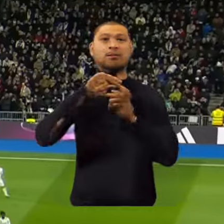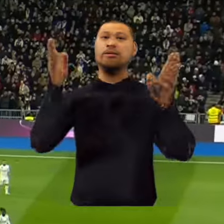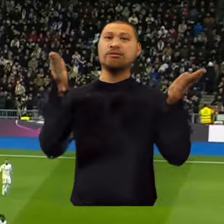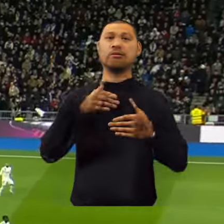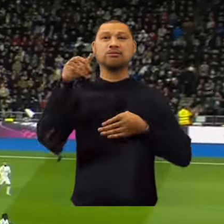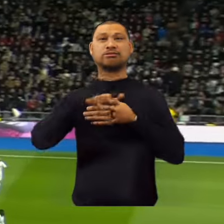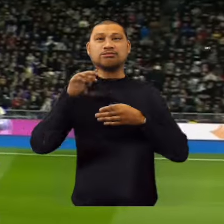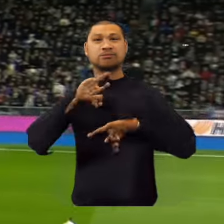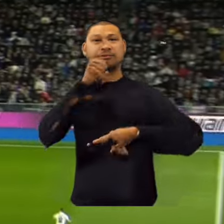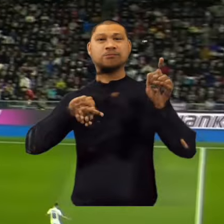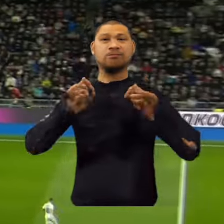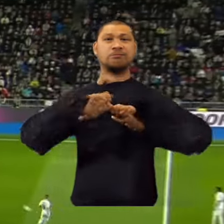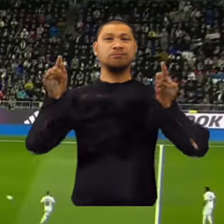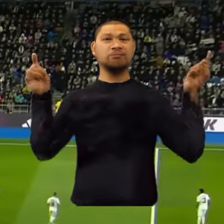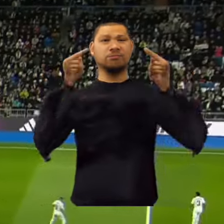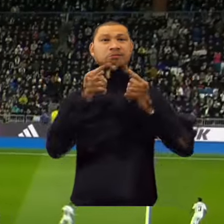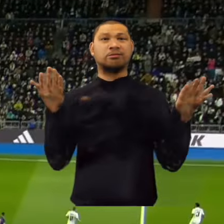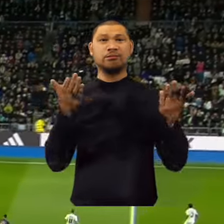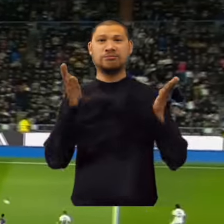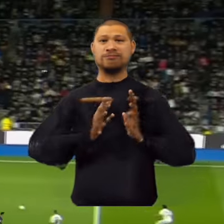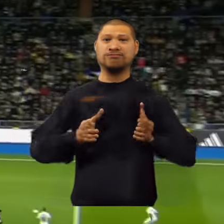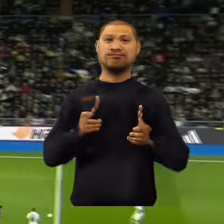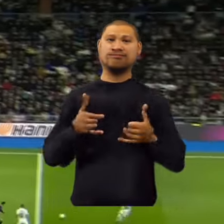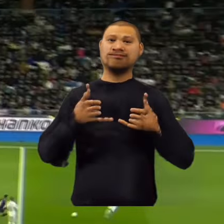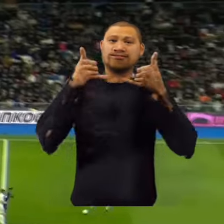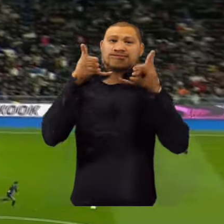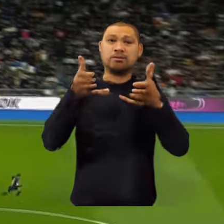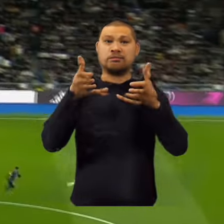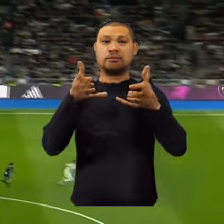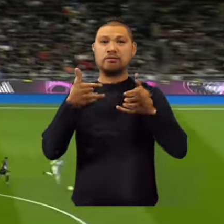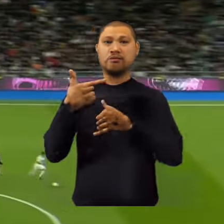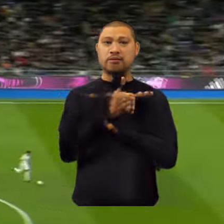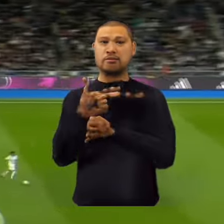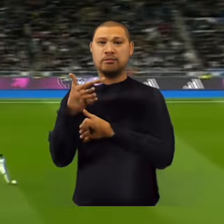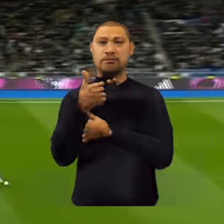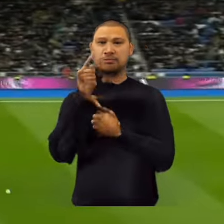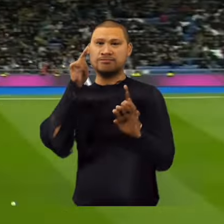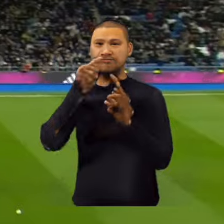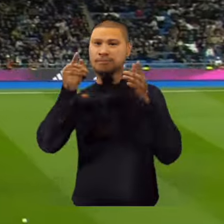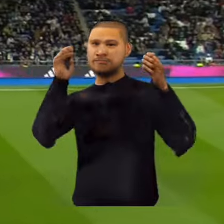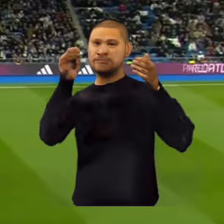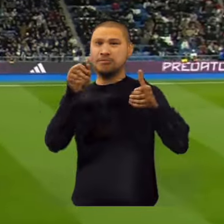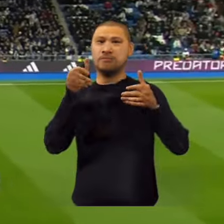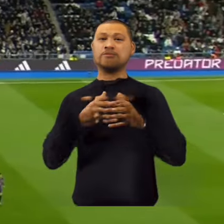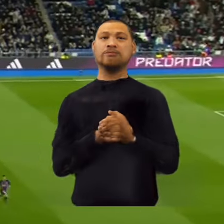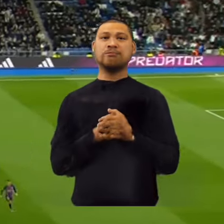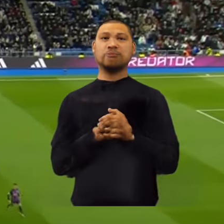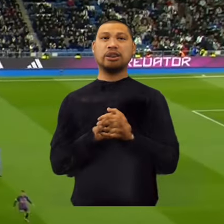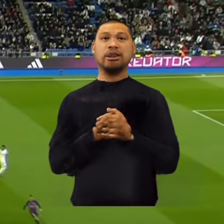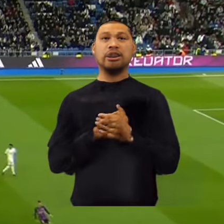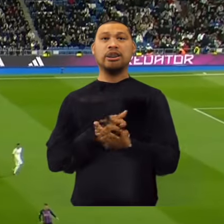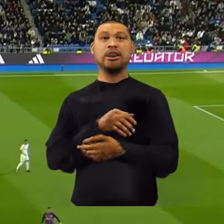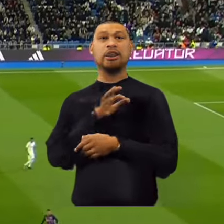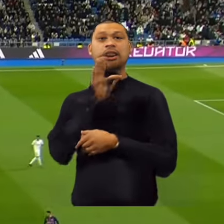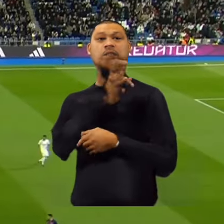soir, c'est une demi-finale allée de la Coupe d'Espagne, un trophée qui est devenu un vrai objectif pour les deux clubs cette saison. Oui, bien sûr, du côté du